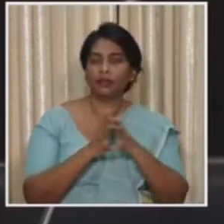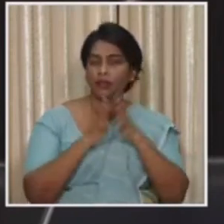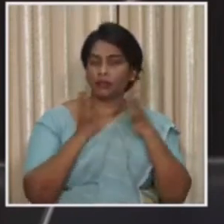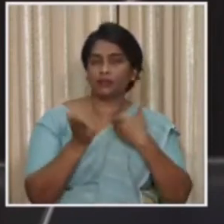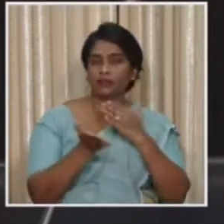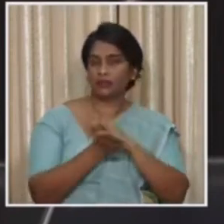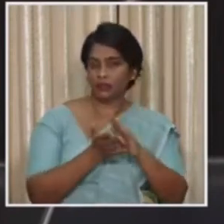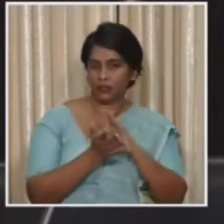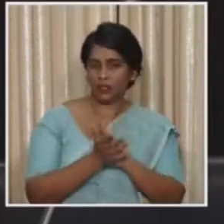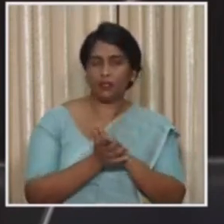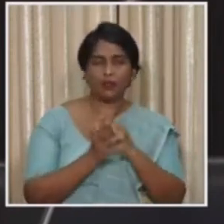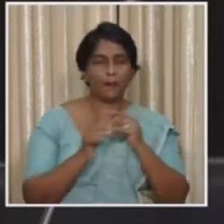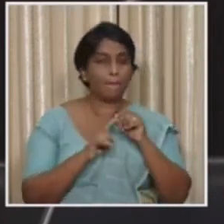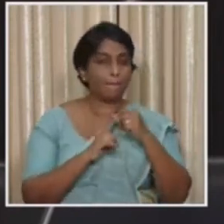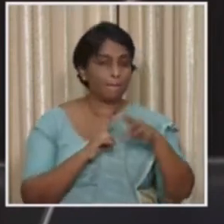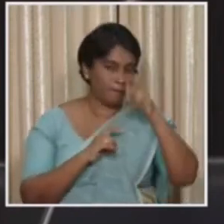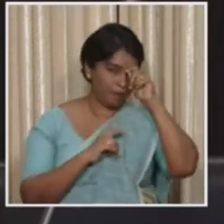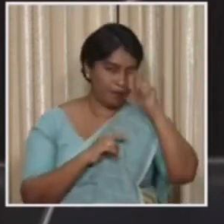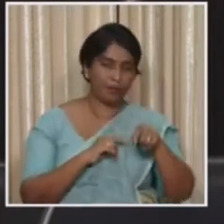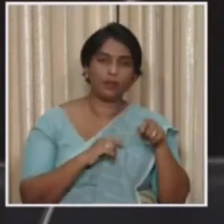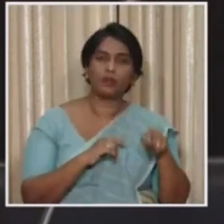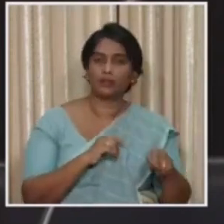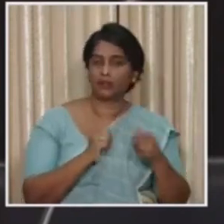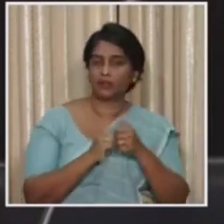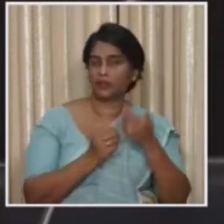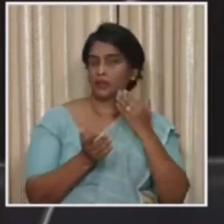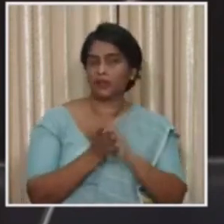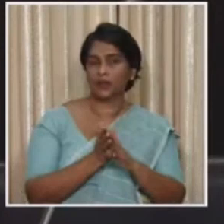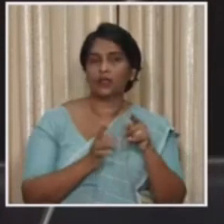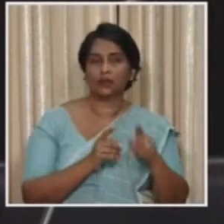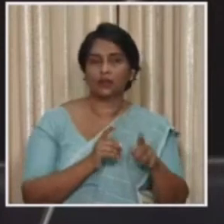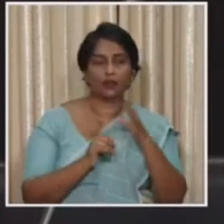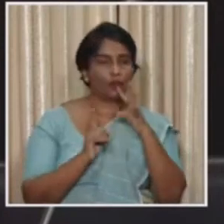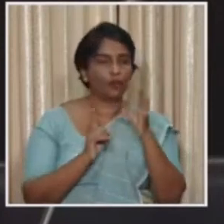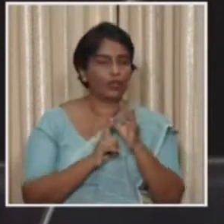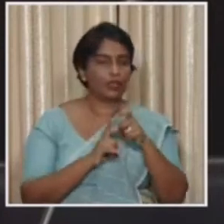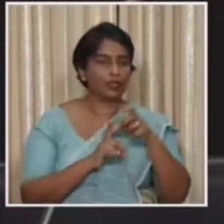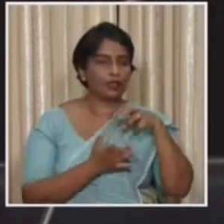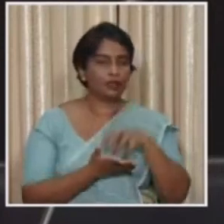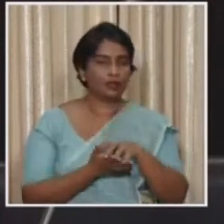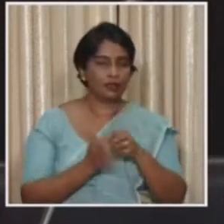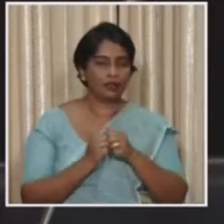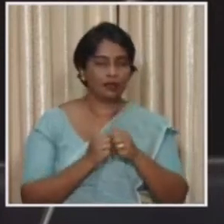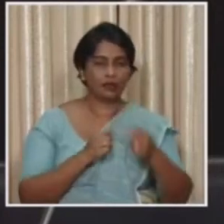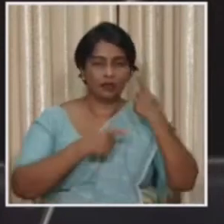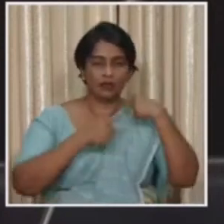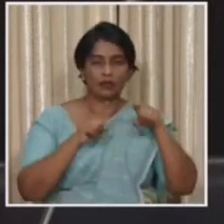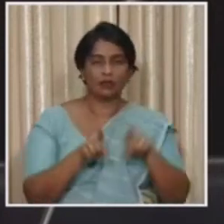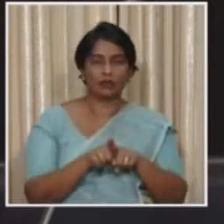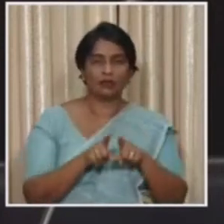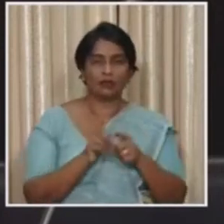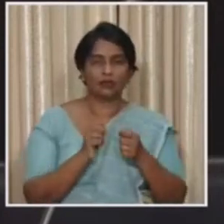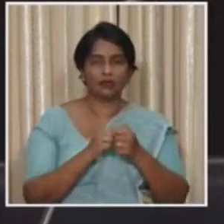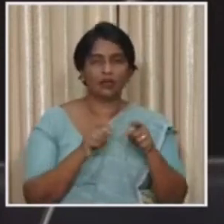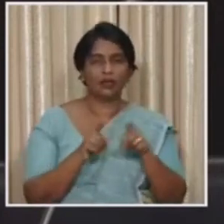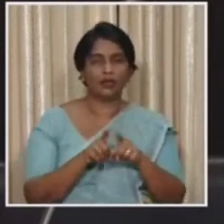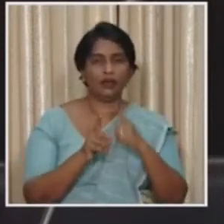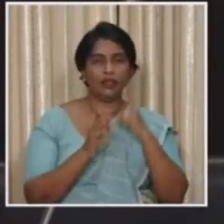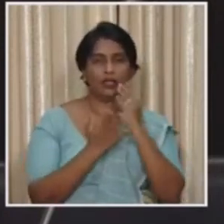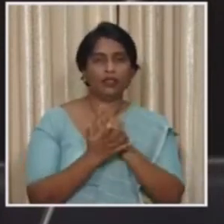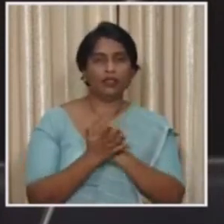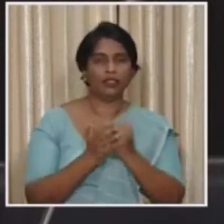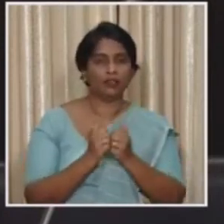அவர்கள் குறிப்பாக புத்தள மாவட்டத்தை பொறுத்த வரையிலே எல்லா கிராமங்களிலும் நான் இடம்பெயர்ந்து வந்தபொழுது